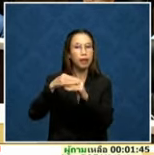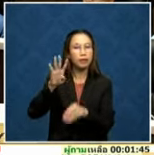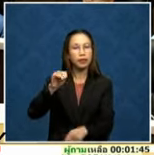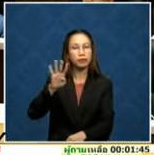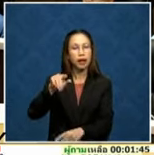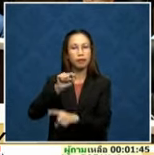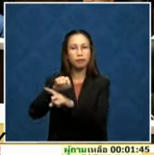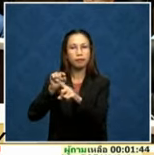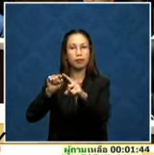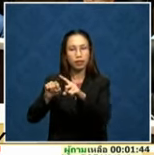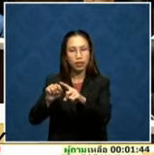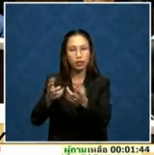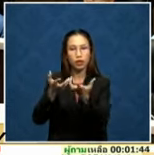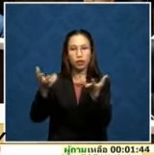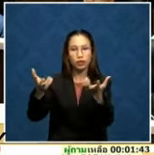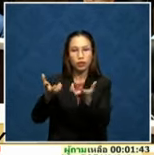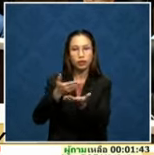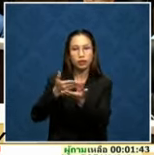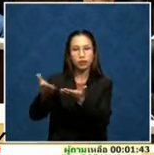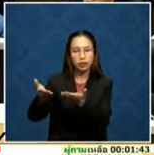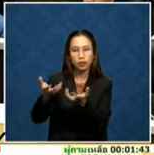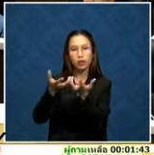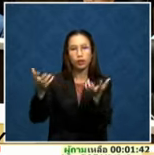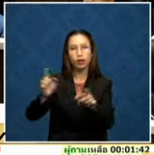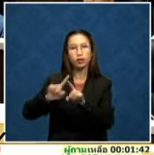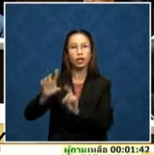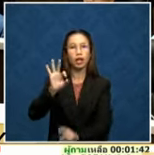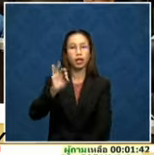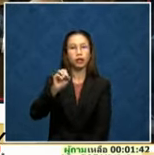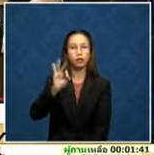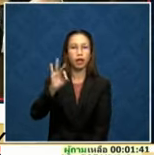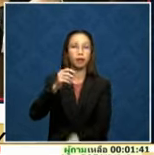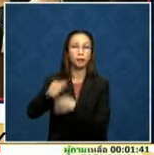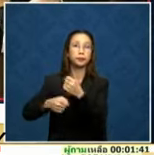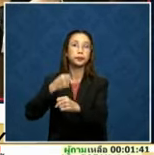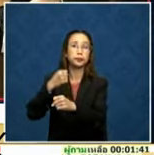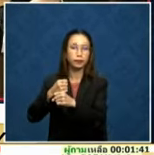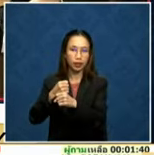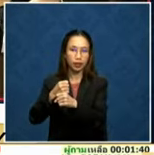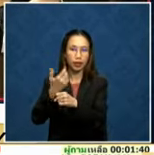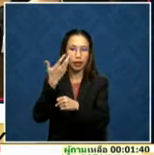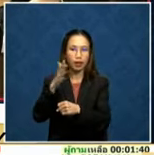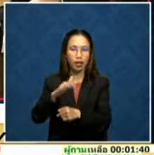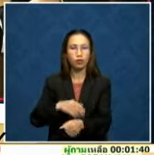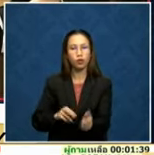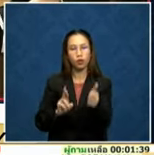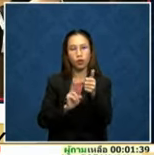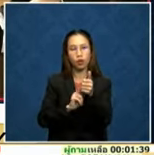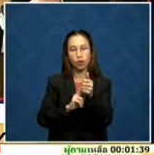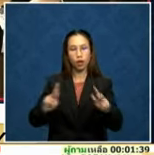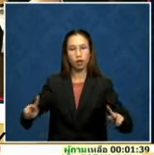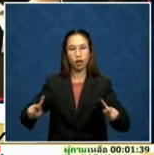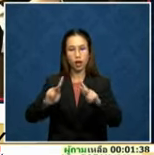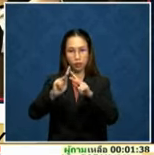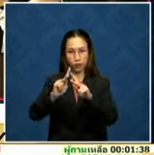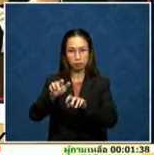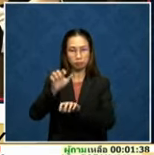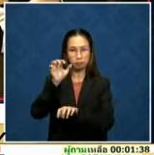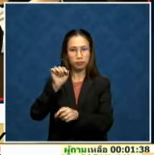องการให้ต่ชาติถซัอิงสิทธิรอวซิลิสโฮได้ 99 ปีท่านระดับรัฐมัตรีช่วยวาการกสวงมหาศไ